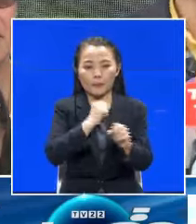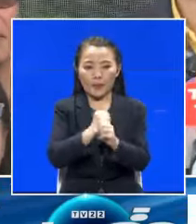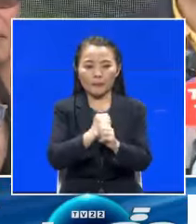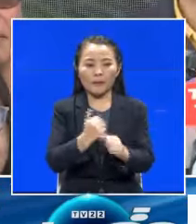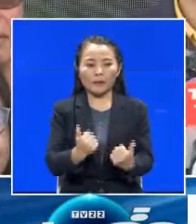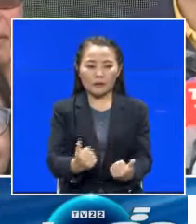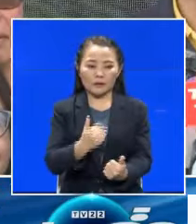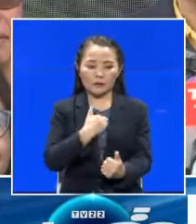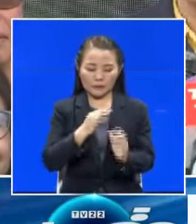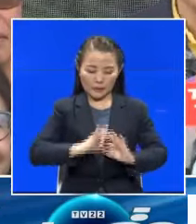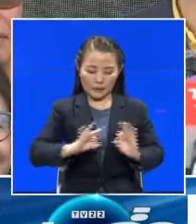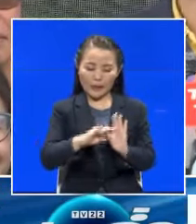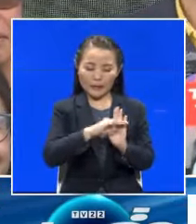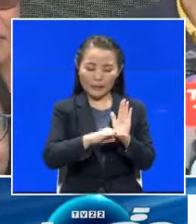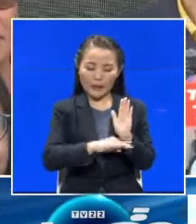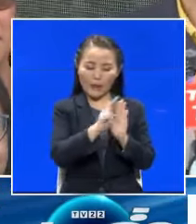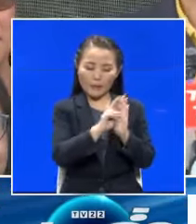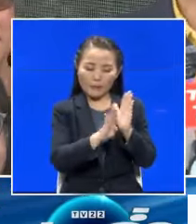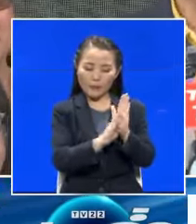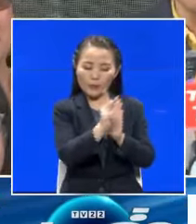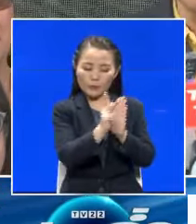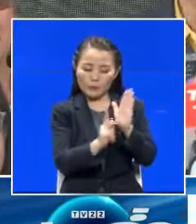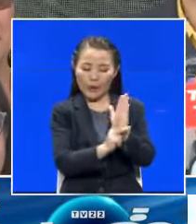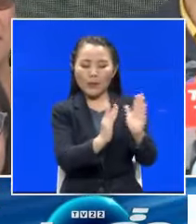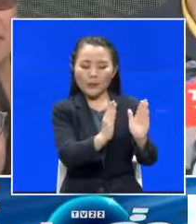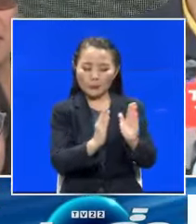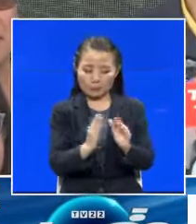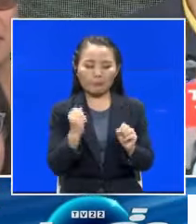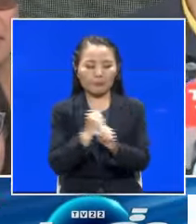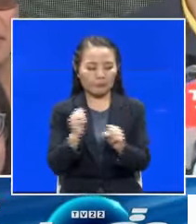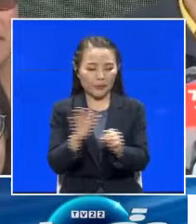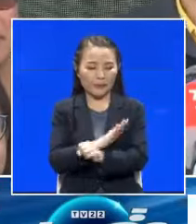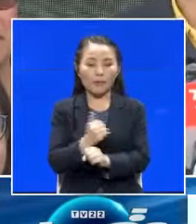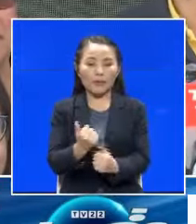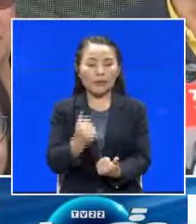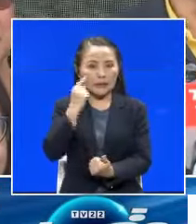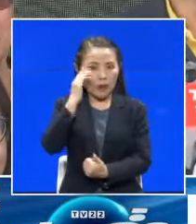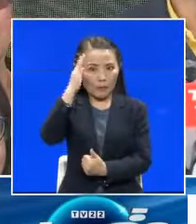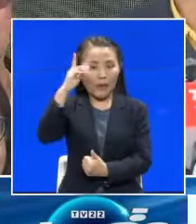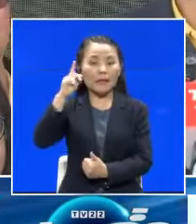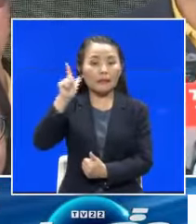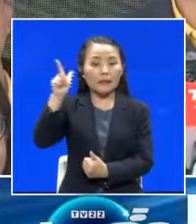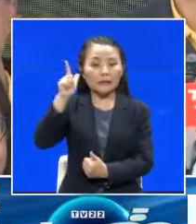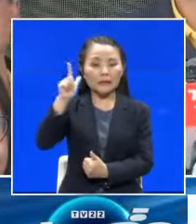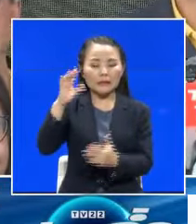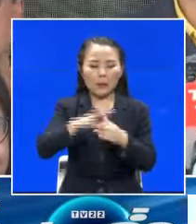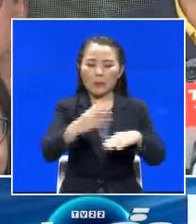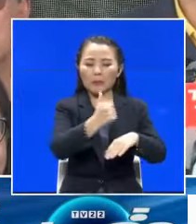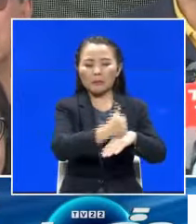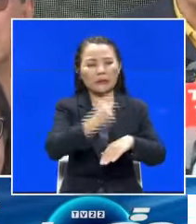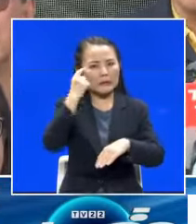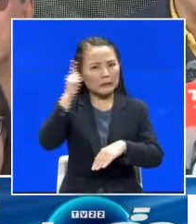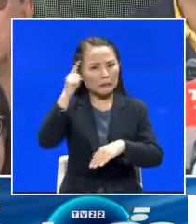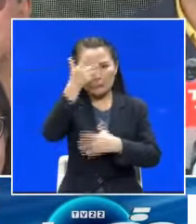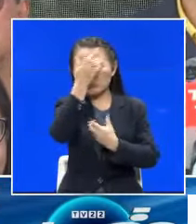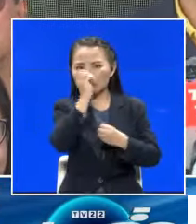แล้วก็ทำตามขั้นตอนตามระเบียบของกฎหมายเชื่อว่าช่วงเวลาหลังจากนี้ คุณทักษิณเนี่ยคงไม่ได้สนใจเรื่องการเมืองเพราะว่า